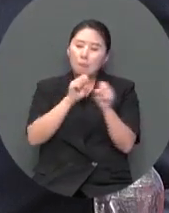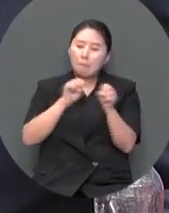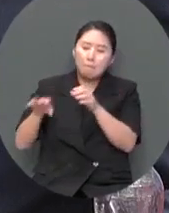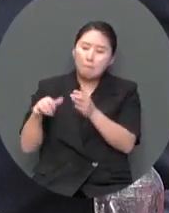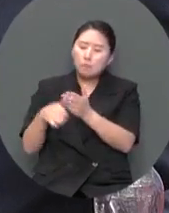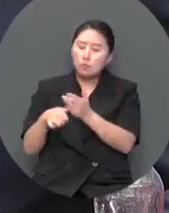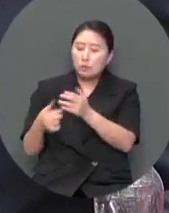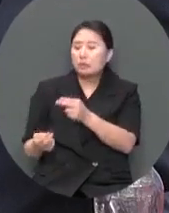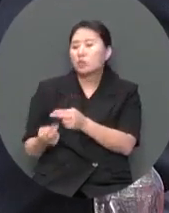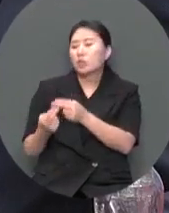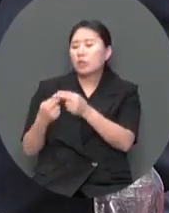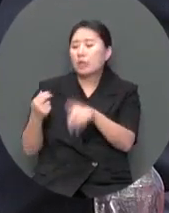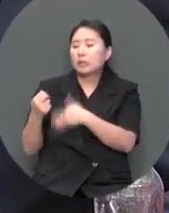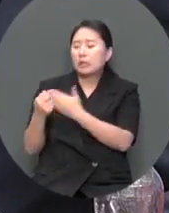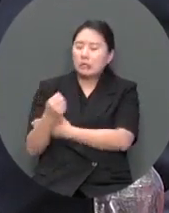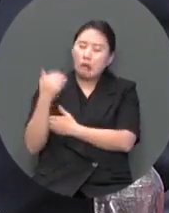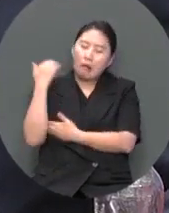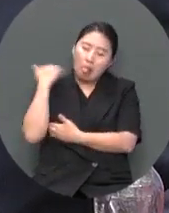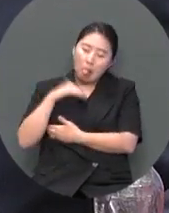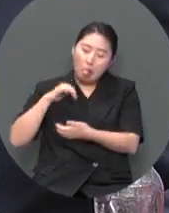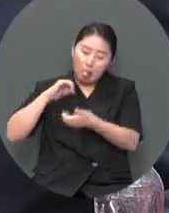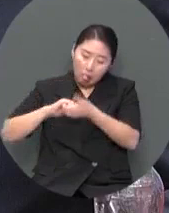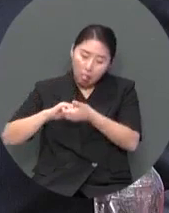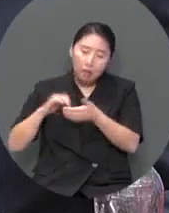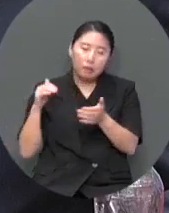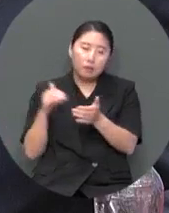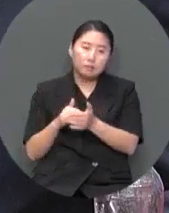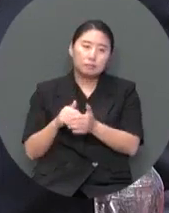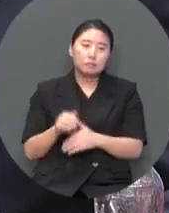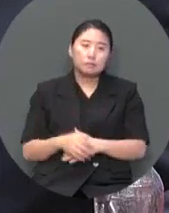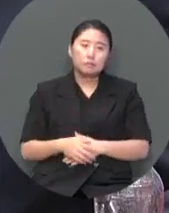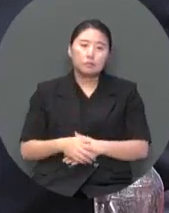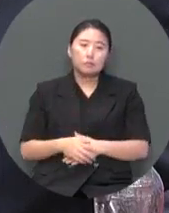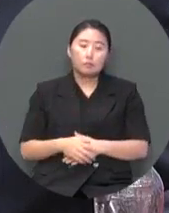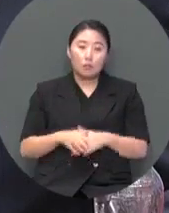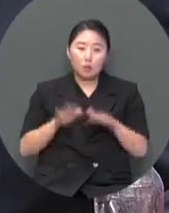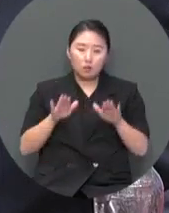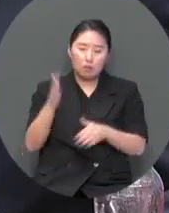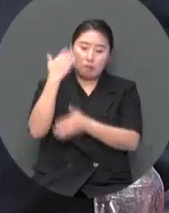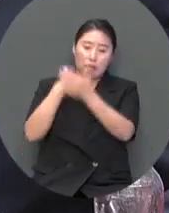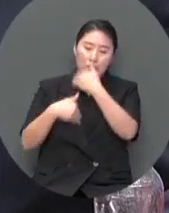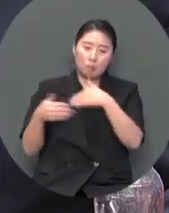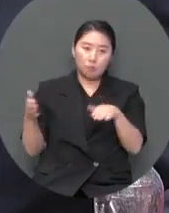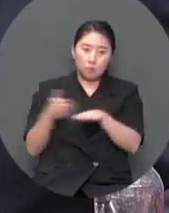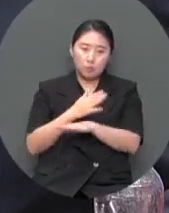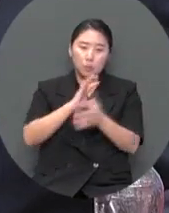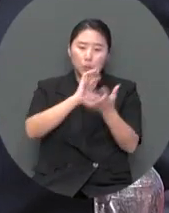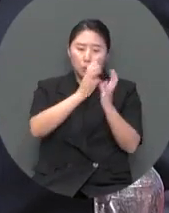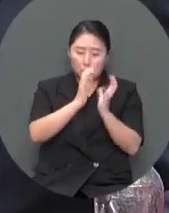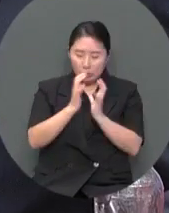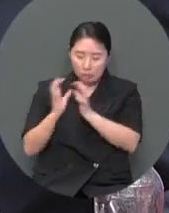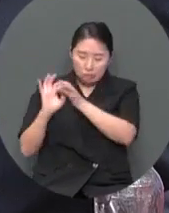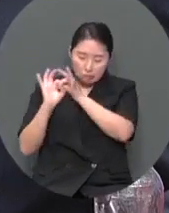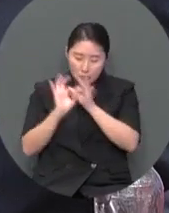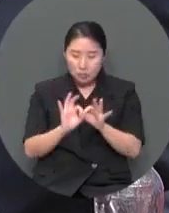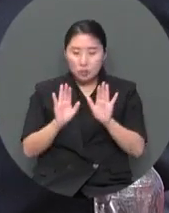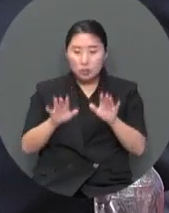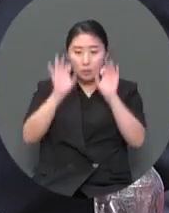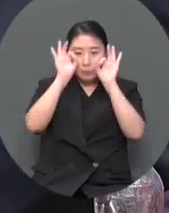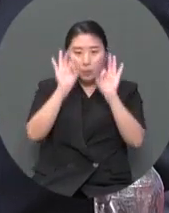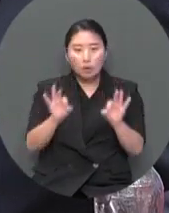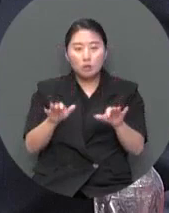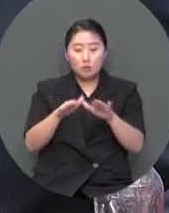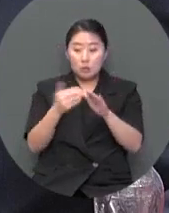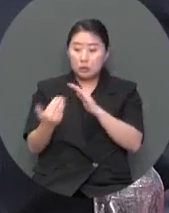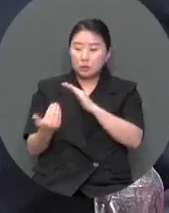폐기물에 대한 저장 능력이 한계를 보일 것이기 때문에 오래 전부터 논의됐고 제가 보기엔 아마